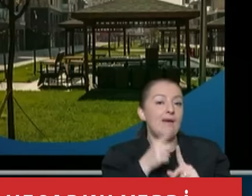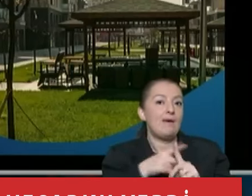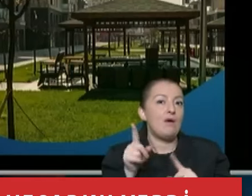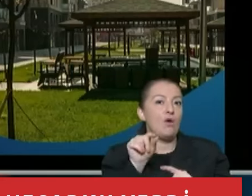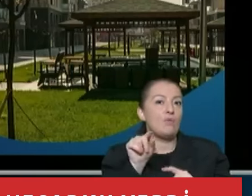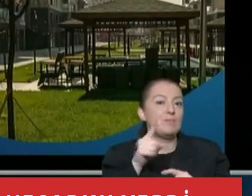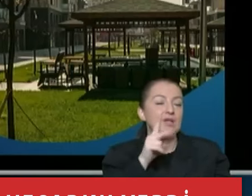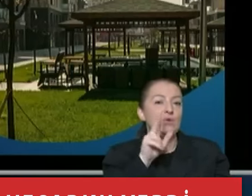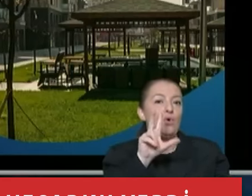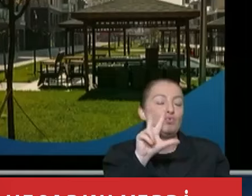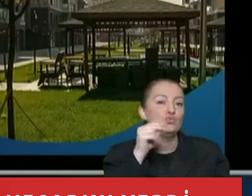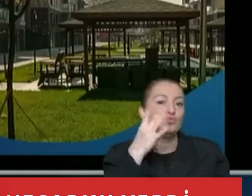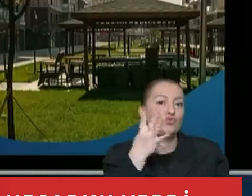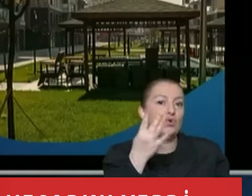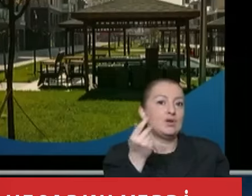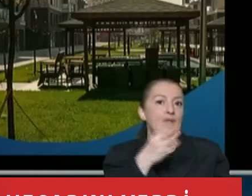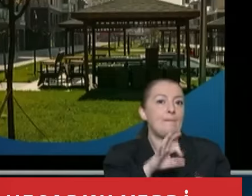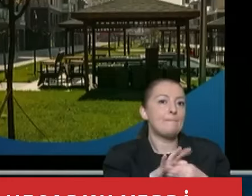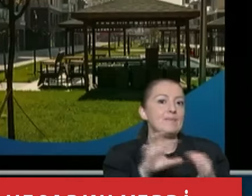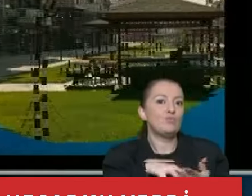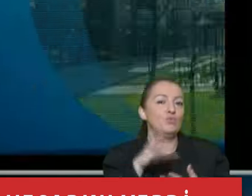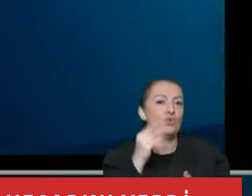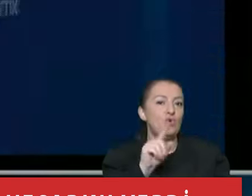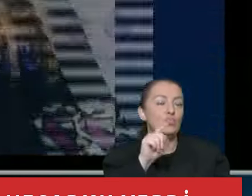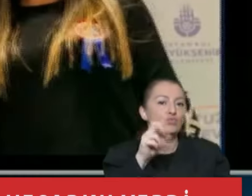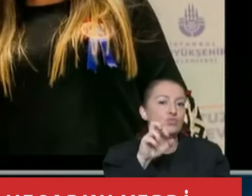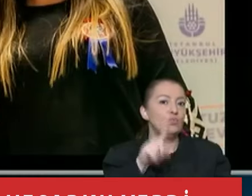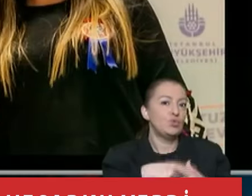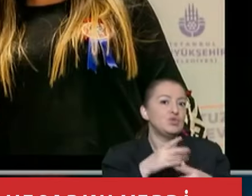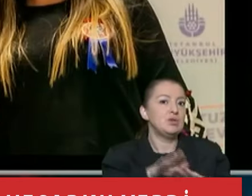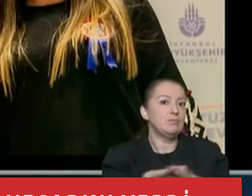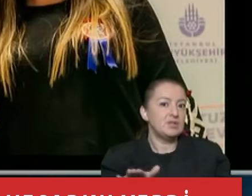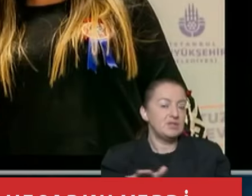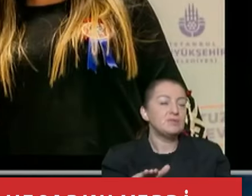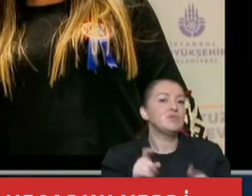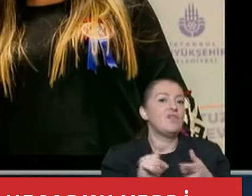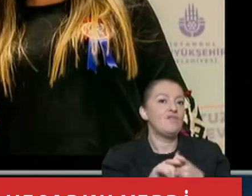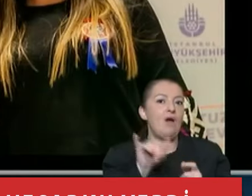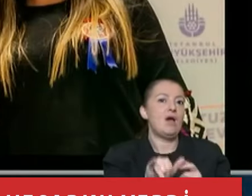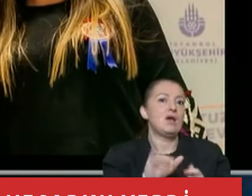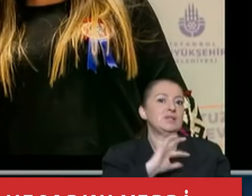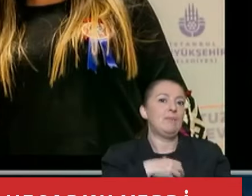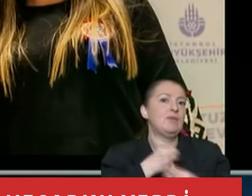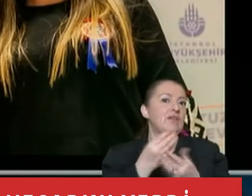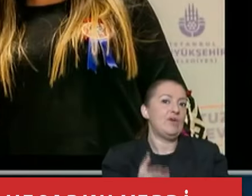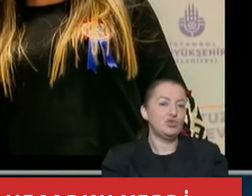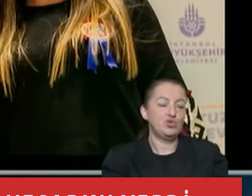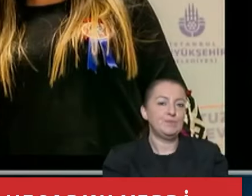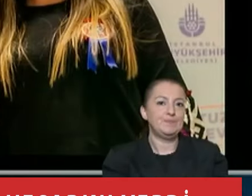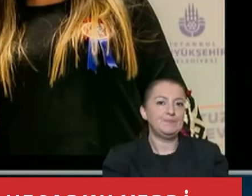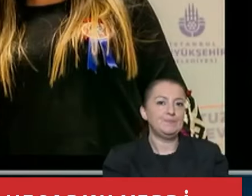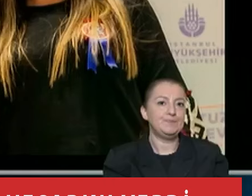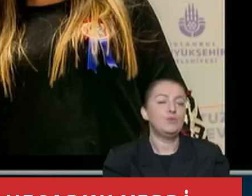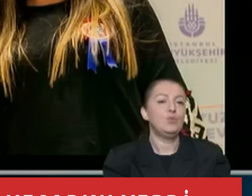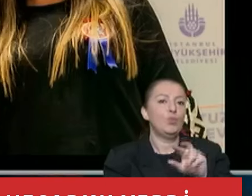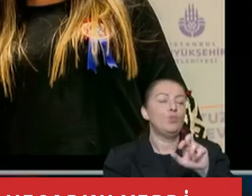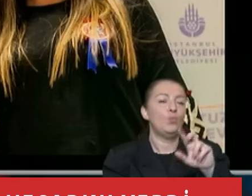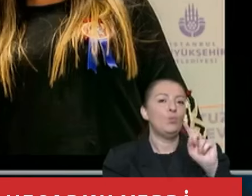11034 adet bağımsız Birimden oluşan 19 projeyi tamamlamış ve hak sahiplerine teslim etmiştir bu